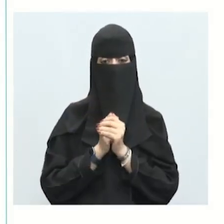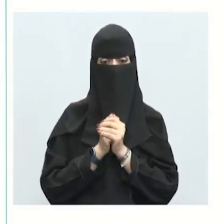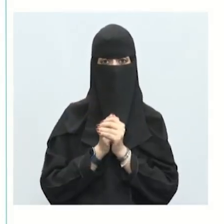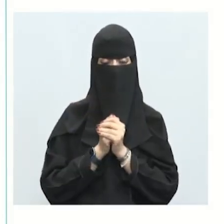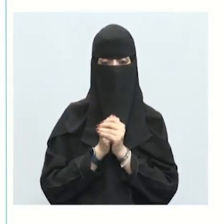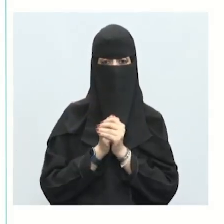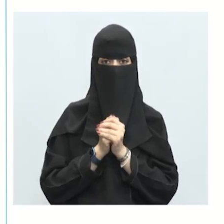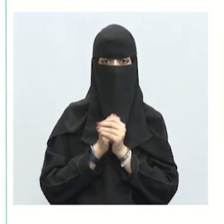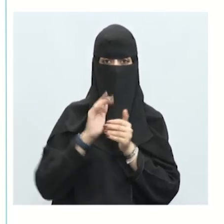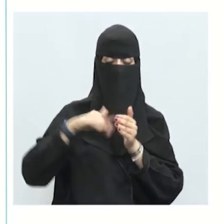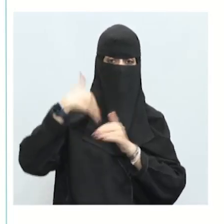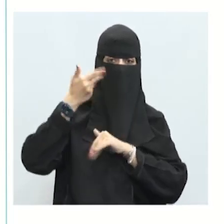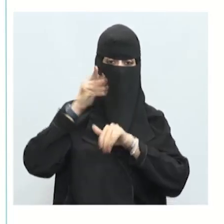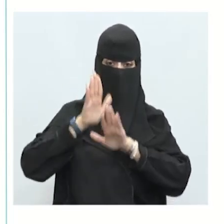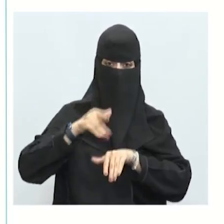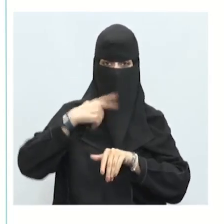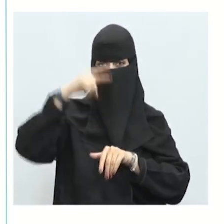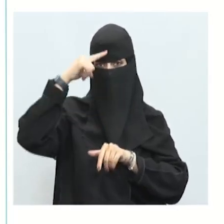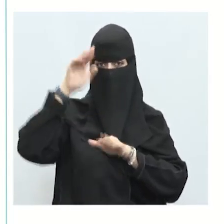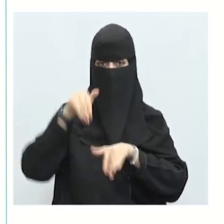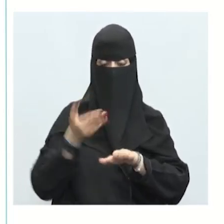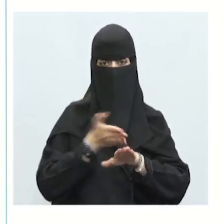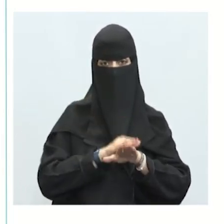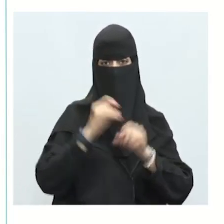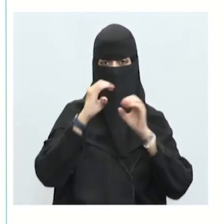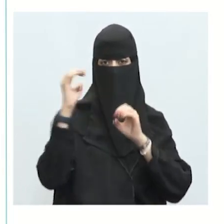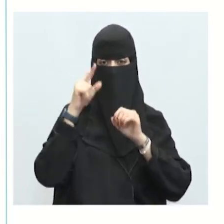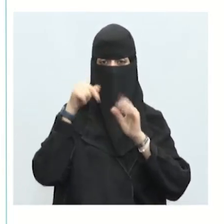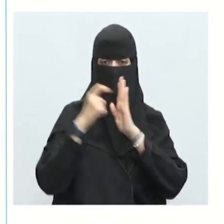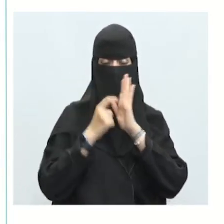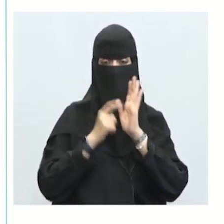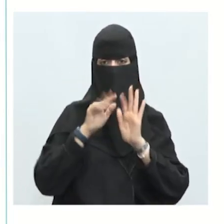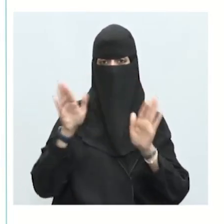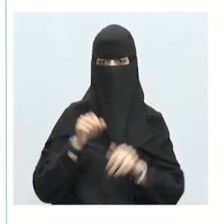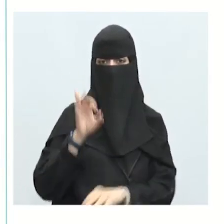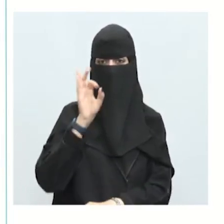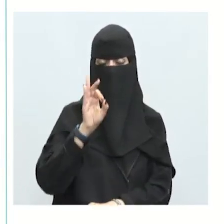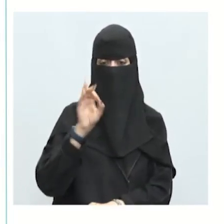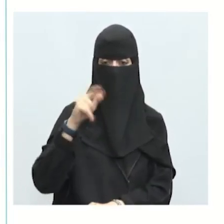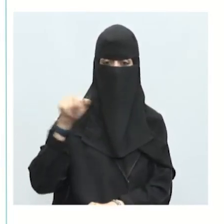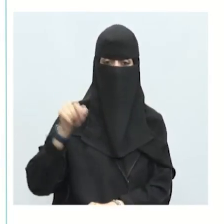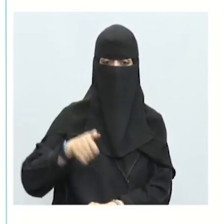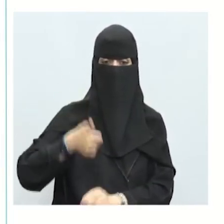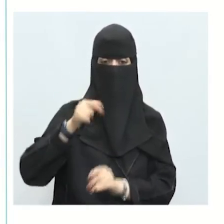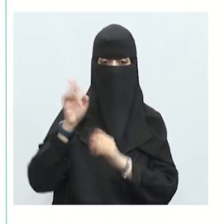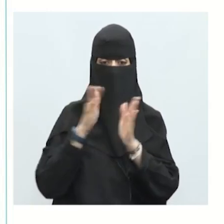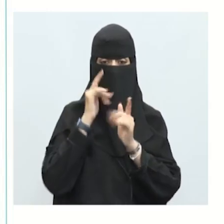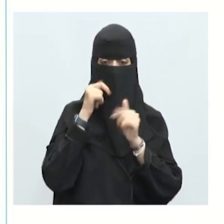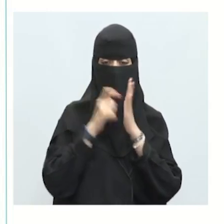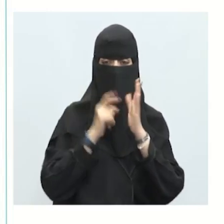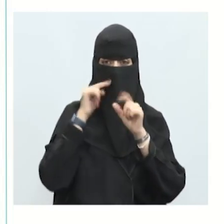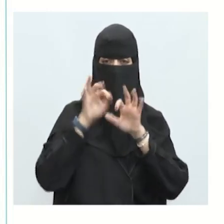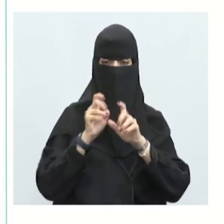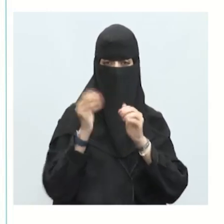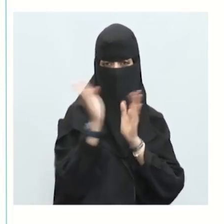ناجح ثم عندنا امثله على الجمله الشرطيه اللي هي اف الس الشرطيه هنا